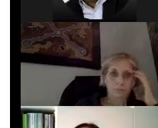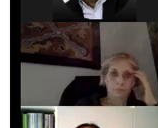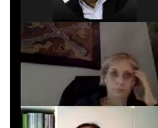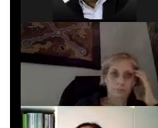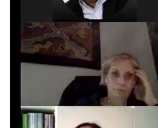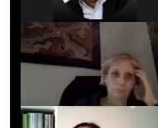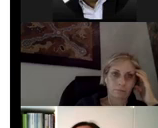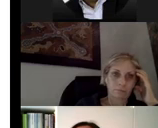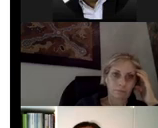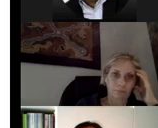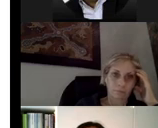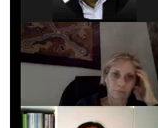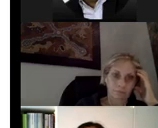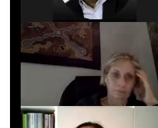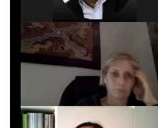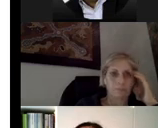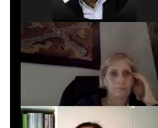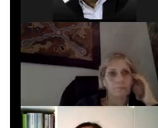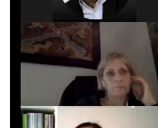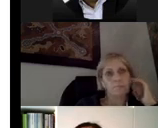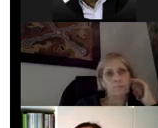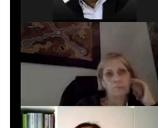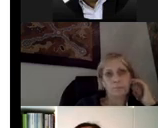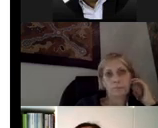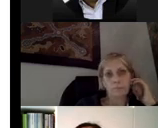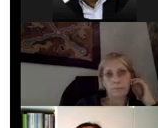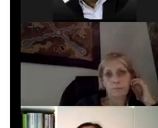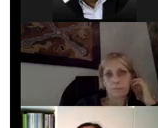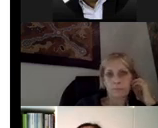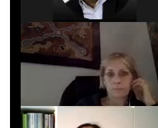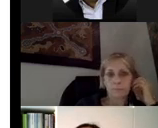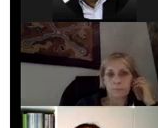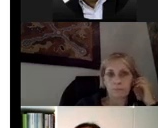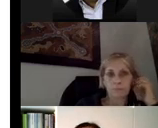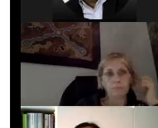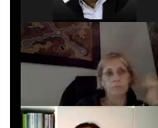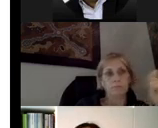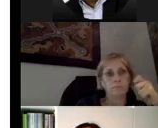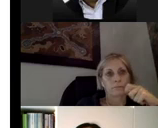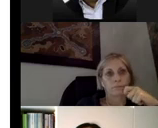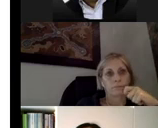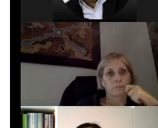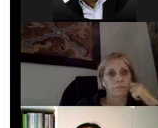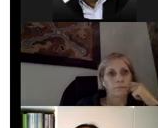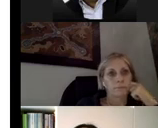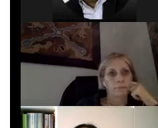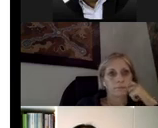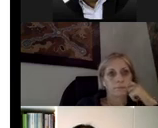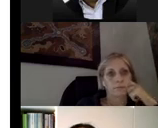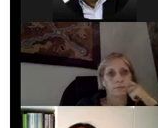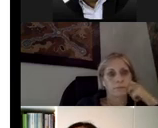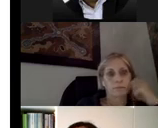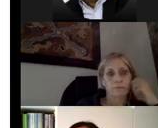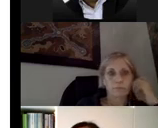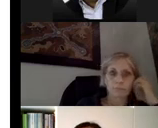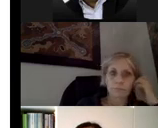viene mai mostrata all'atto della sua manifestazione viene citata come un tutto indifferenziato solo dopo che si